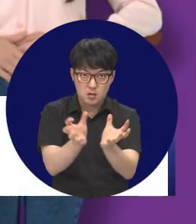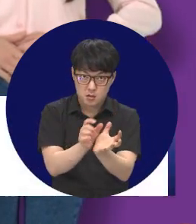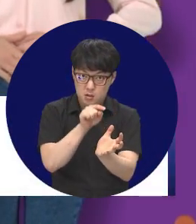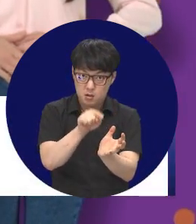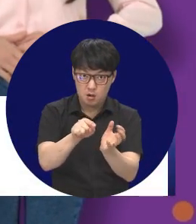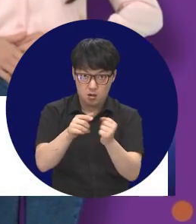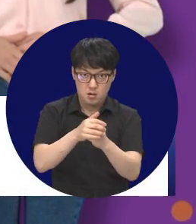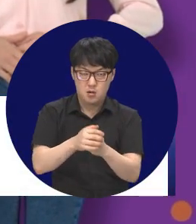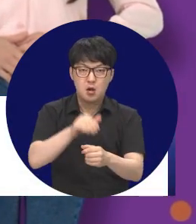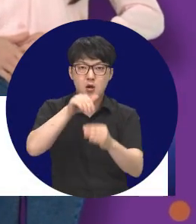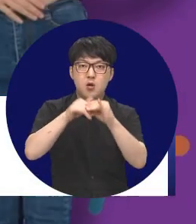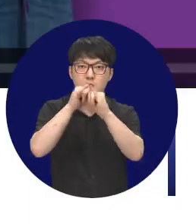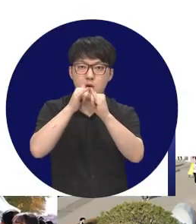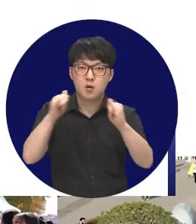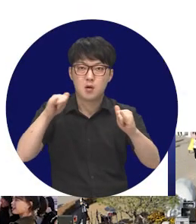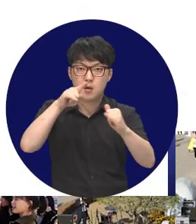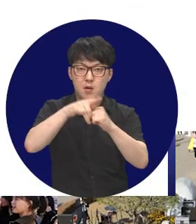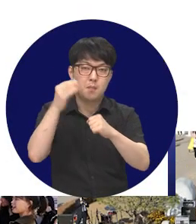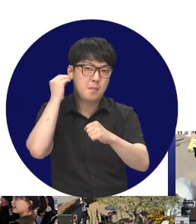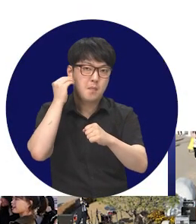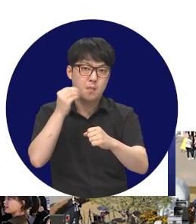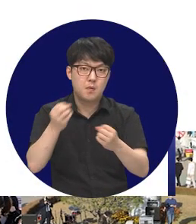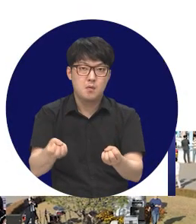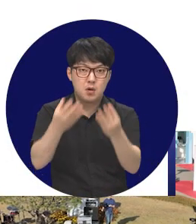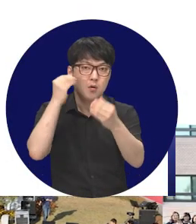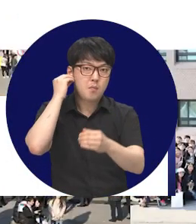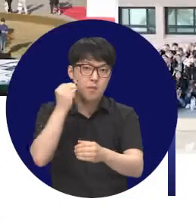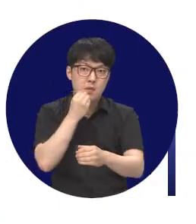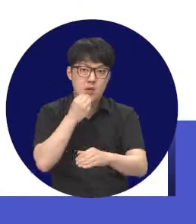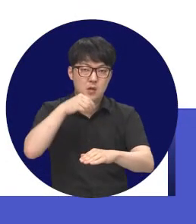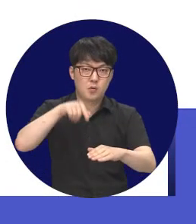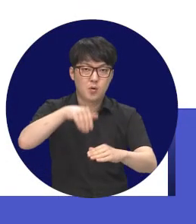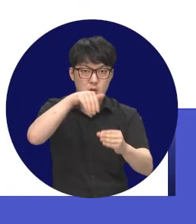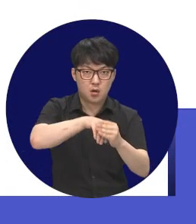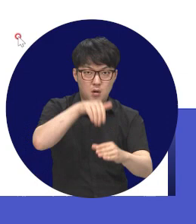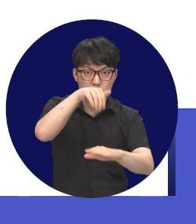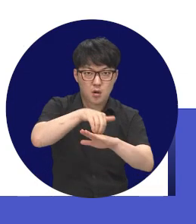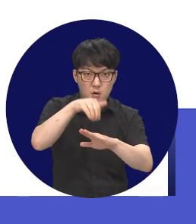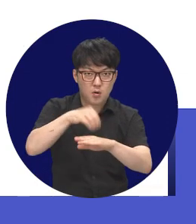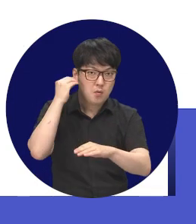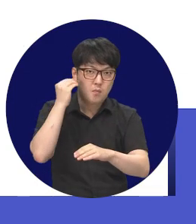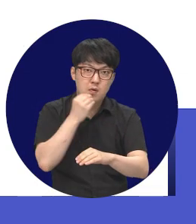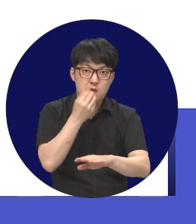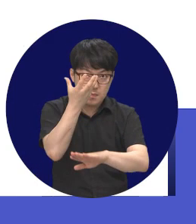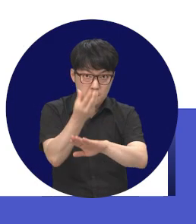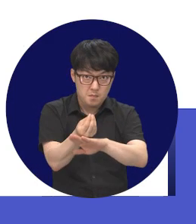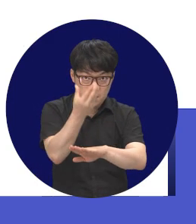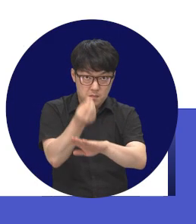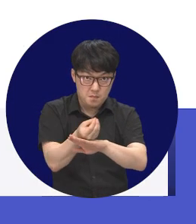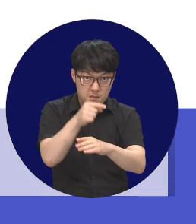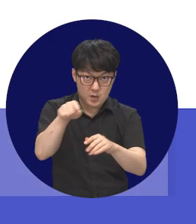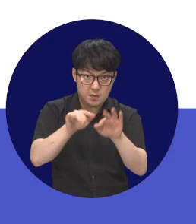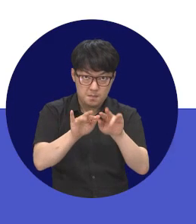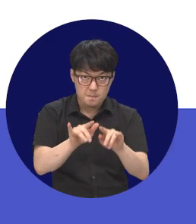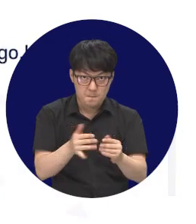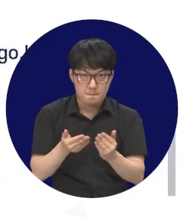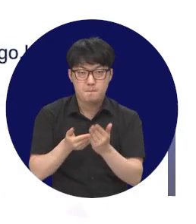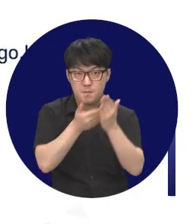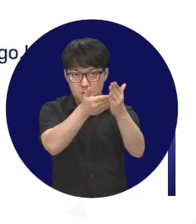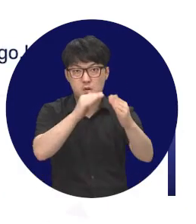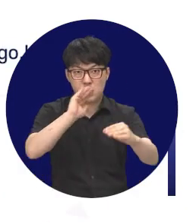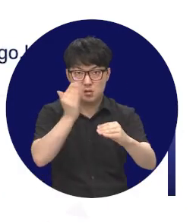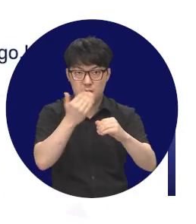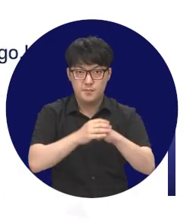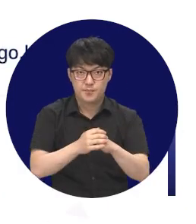유권자 정치 페스티벌 홈페이지나 선거연수원 홈페이지에서 신청서를 다운로드 받아 이메일로 송부하면 됩니다.